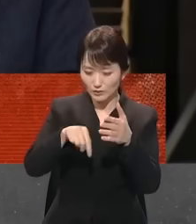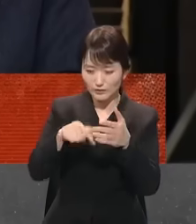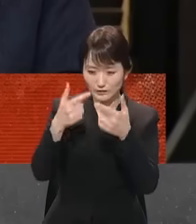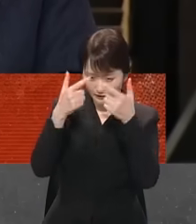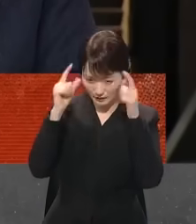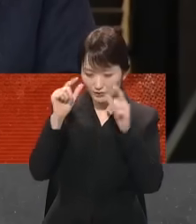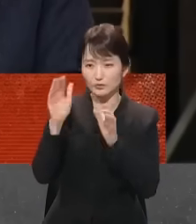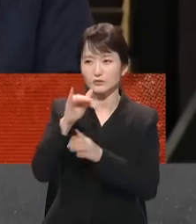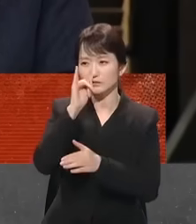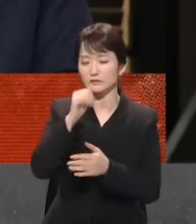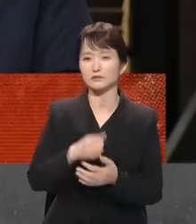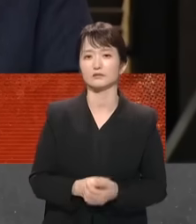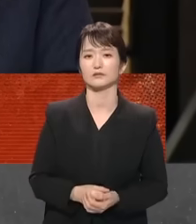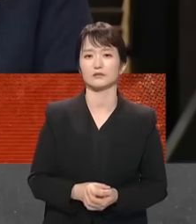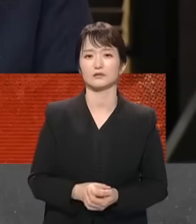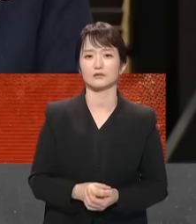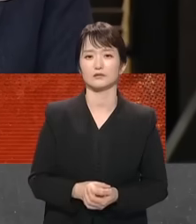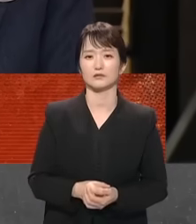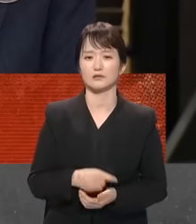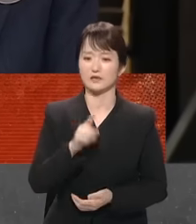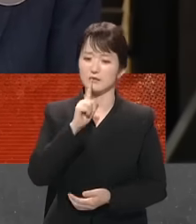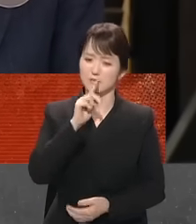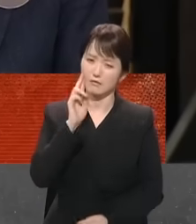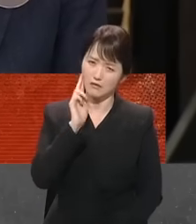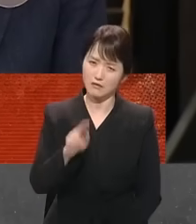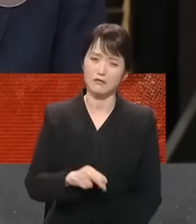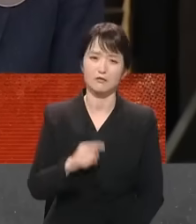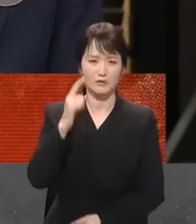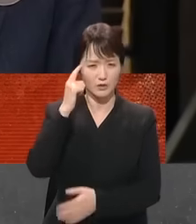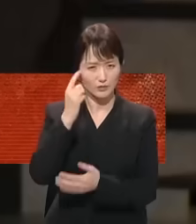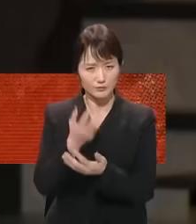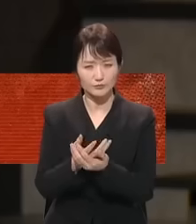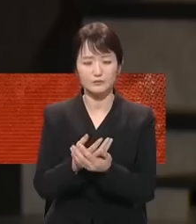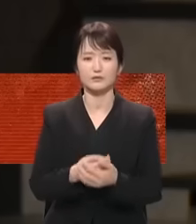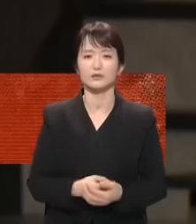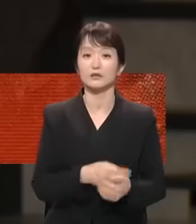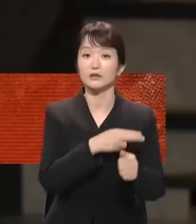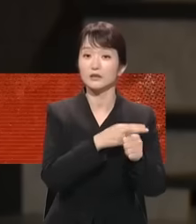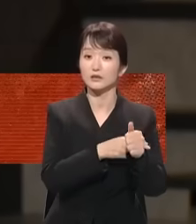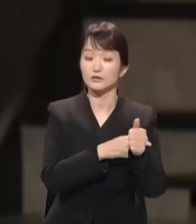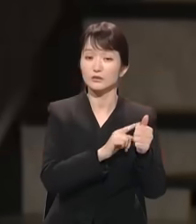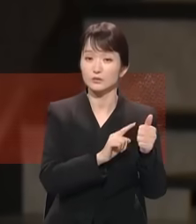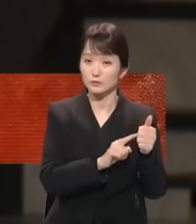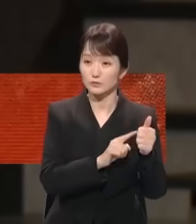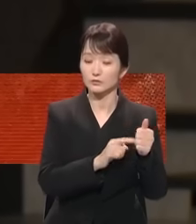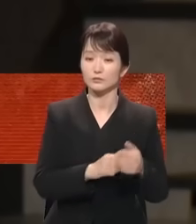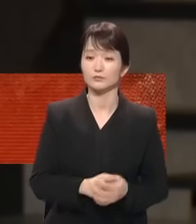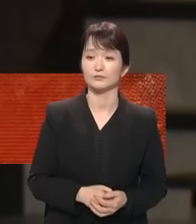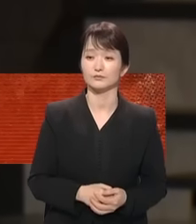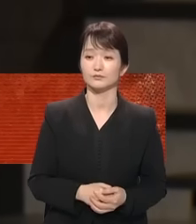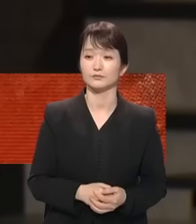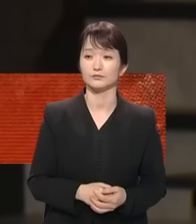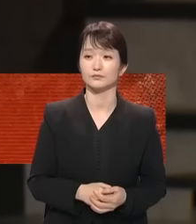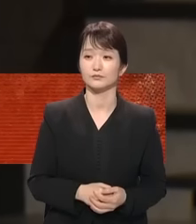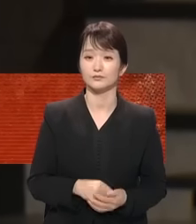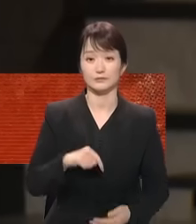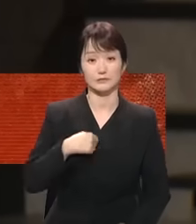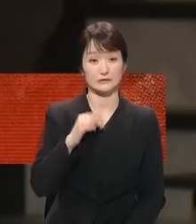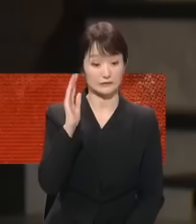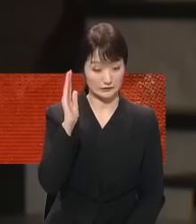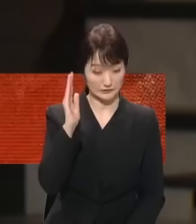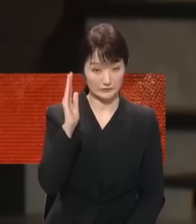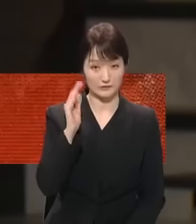좀 너무 좀 충격적인데요 그래서 뭐이 그 교수가 이제 자기 이제 얘기를 하는